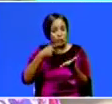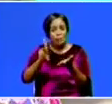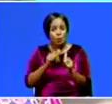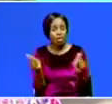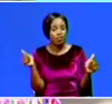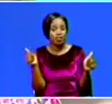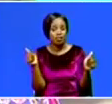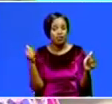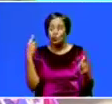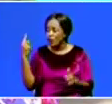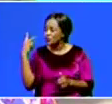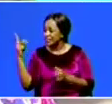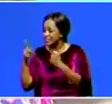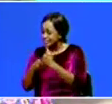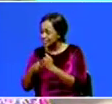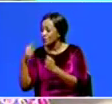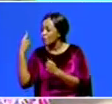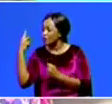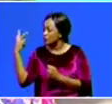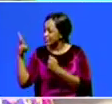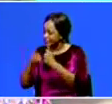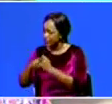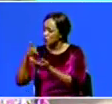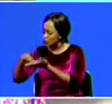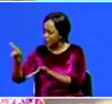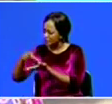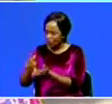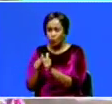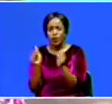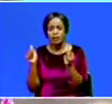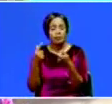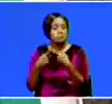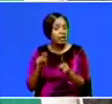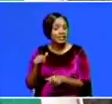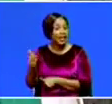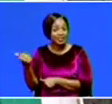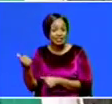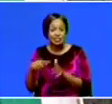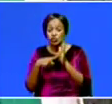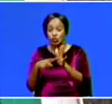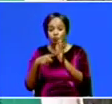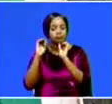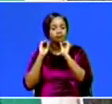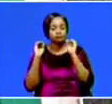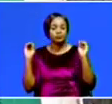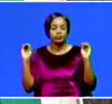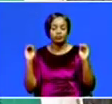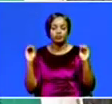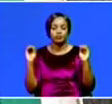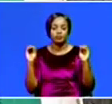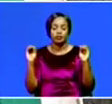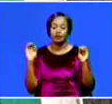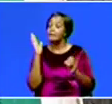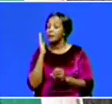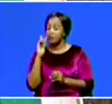Ya 126, 127 rates tunalipa. Lakini hizi zingine walikataa kutuonesha. Aidha, wakati mmoja mama